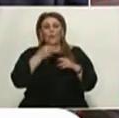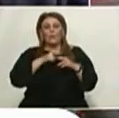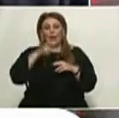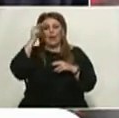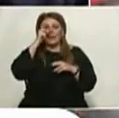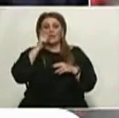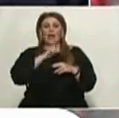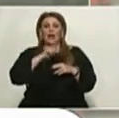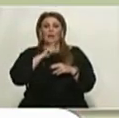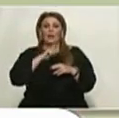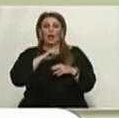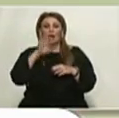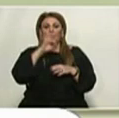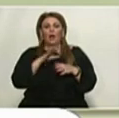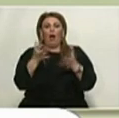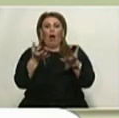sadə təqaüd ala biləcəklər.